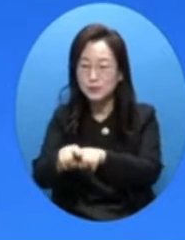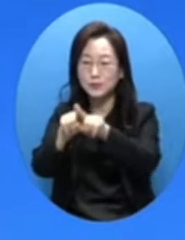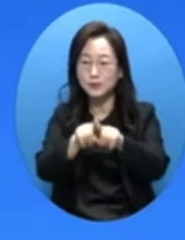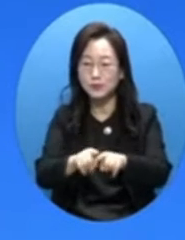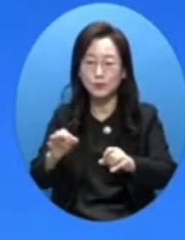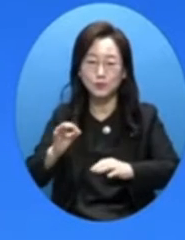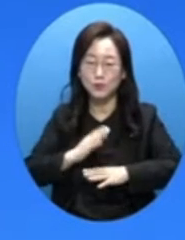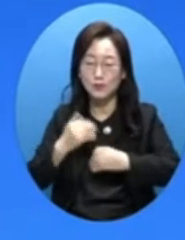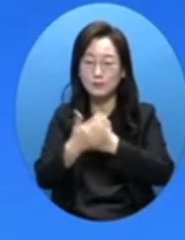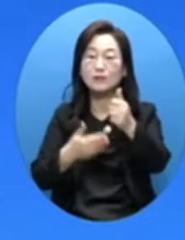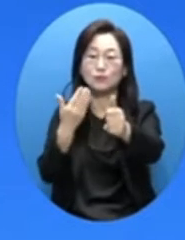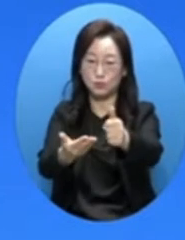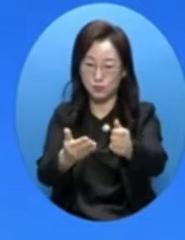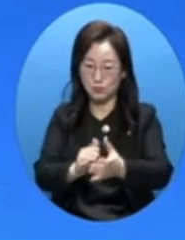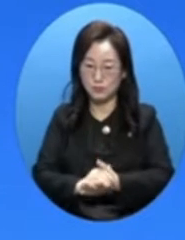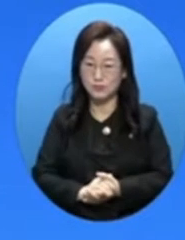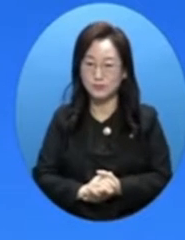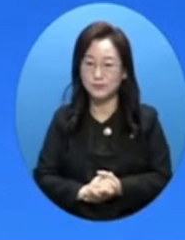계시는 것입니다.